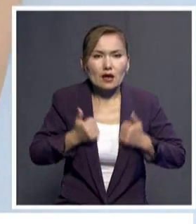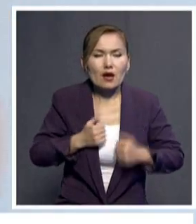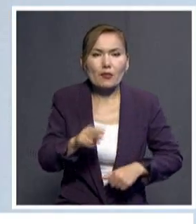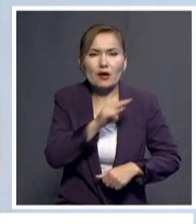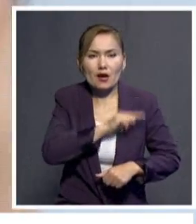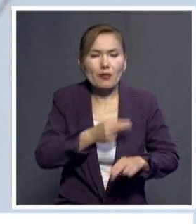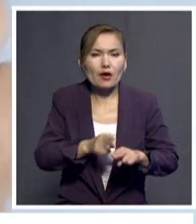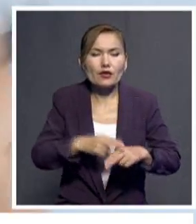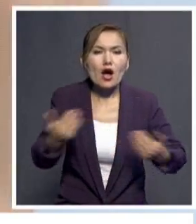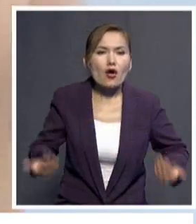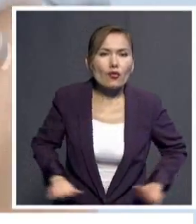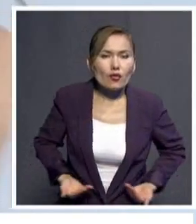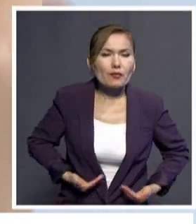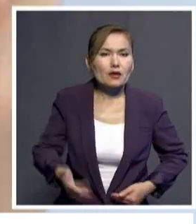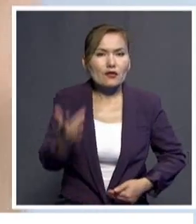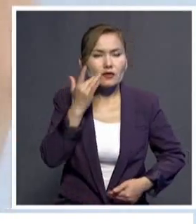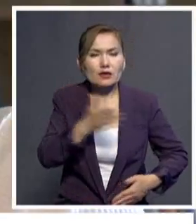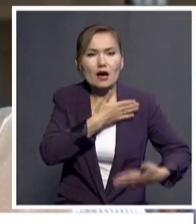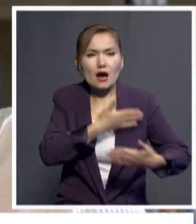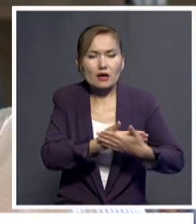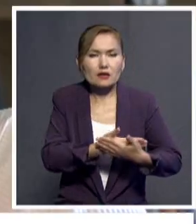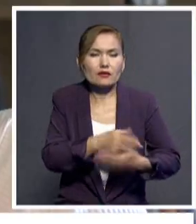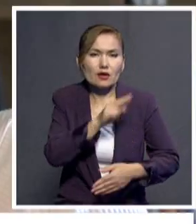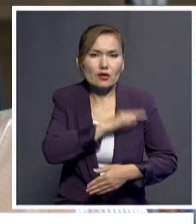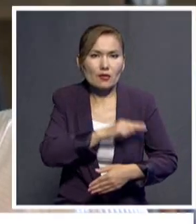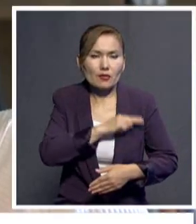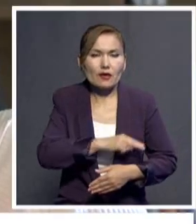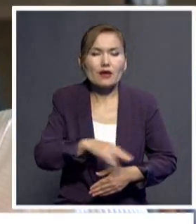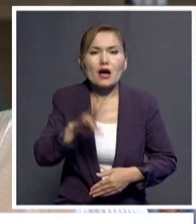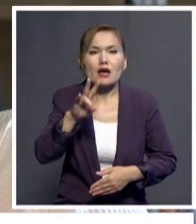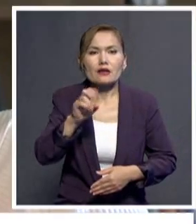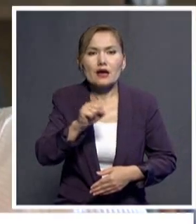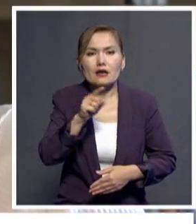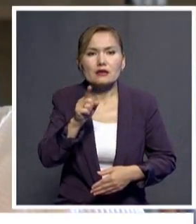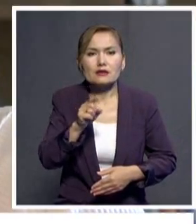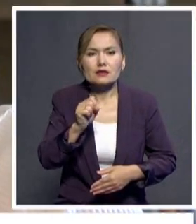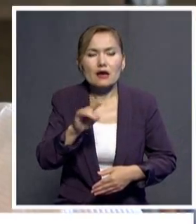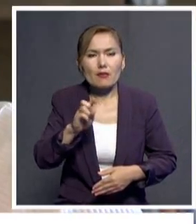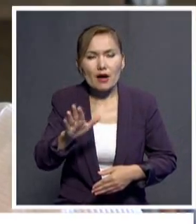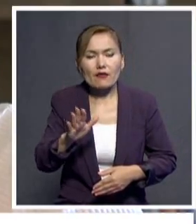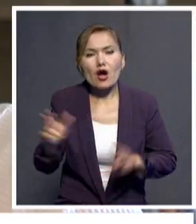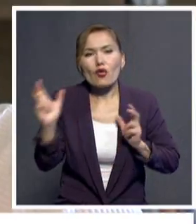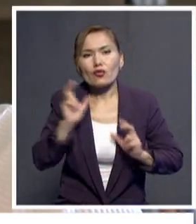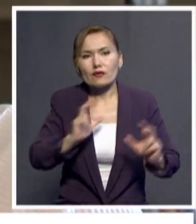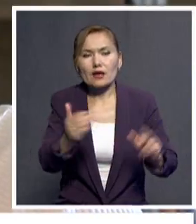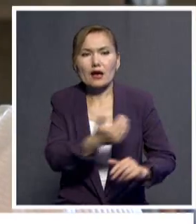ол өмірі мен тіршілігін басқаша елестете алмайды. Назарбаев университетіне түсу ол арман болатын, бірақ